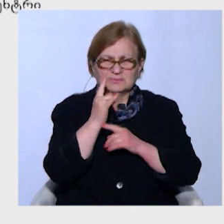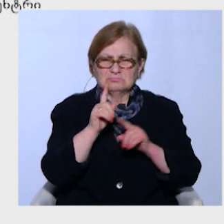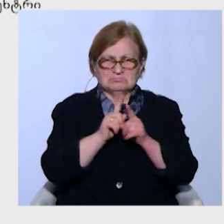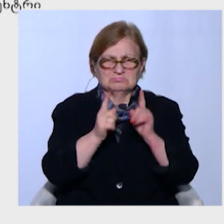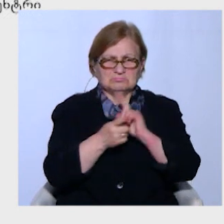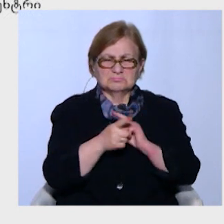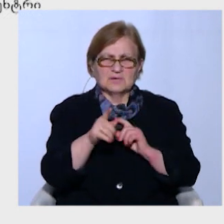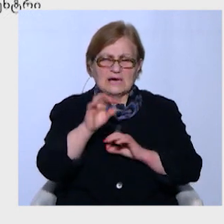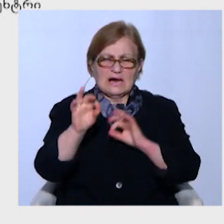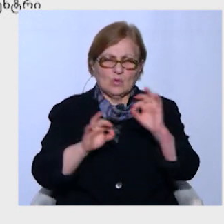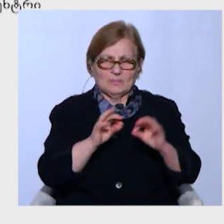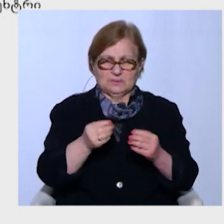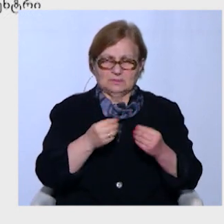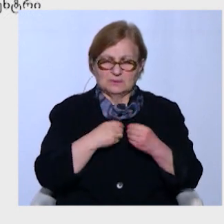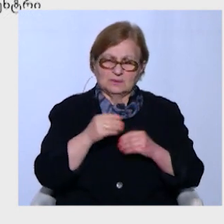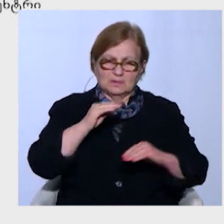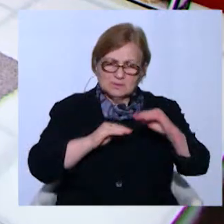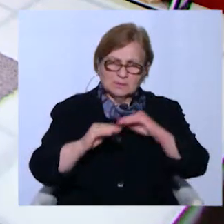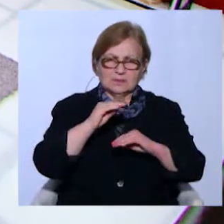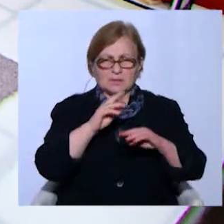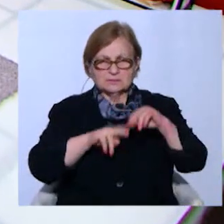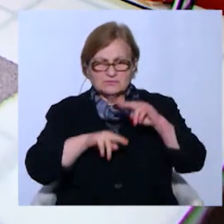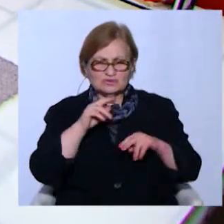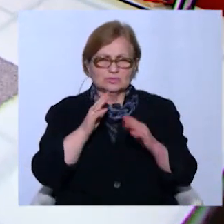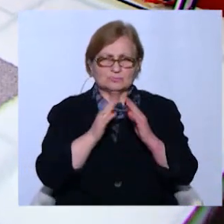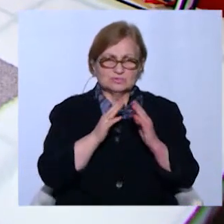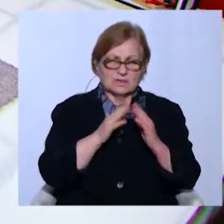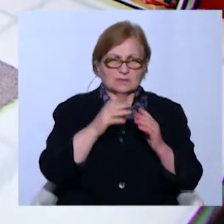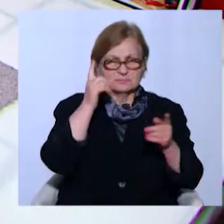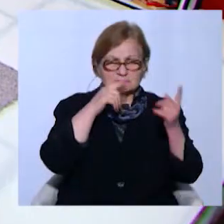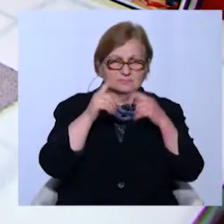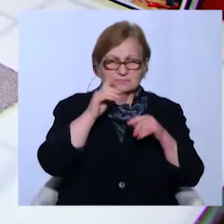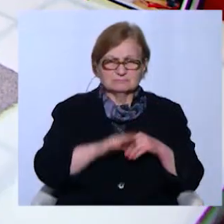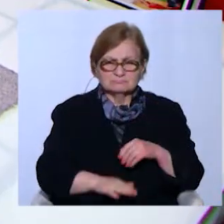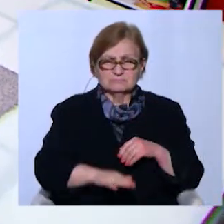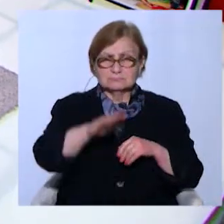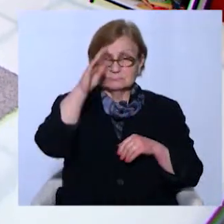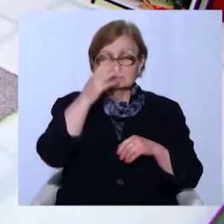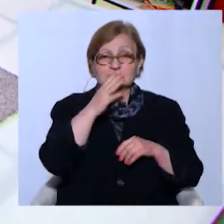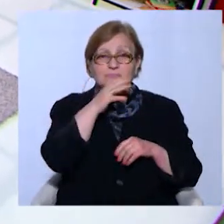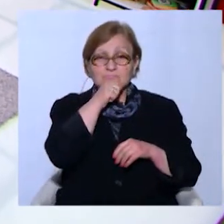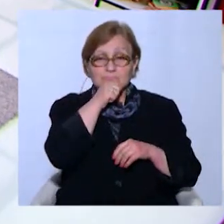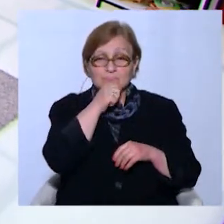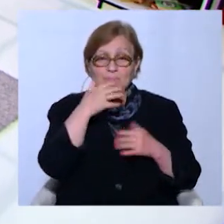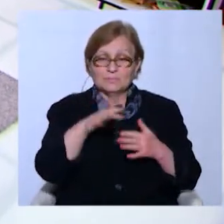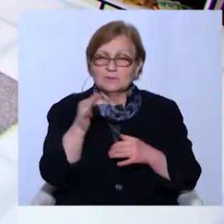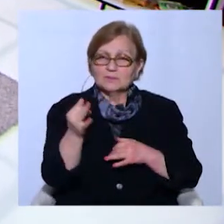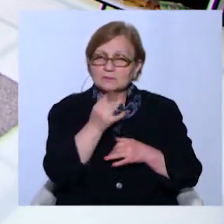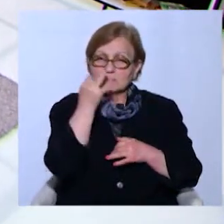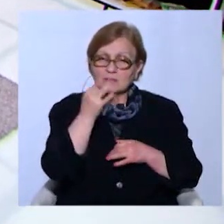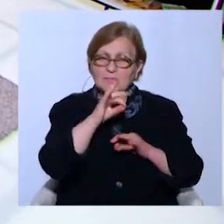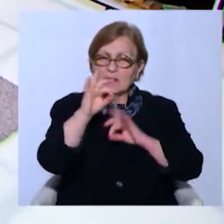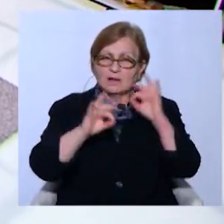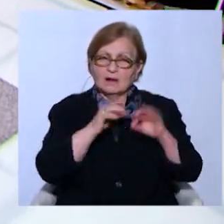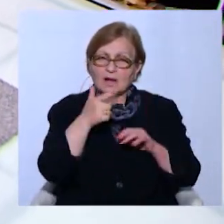ქონდა გეომეტრიული ფიგურები, ამებს აწყობდა, ალაგებდა, სახლებს აშენებდა და შესაბამისად, რომ გაიზარდა, იმდენად დაინტერესდა ამ